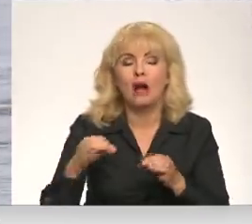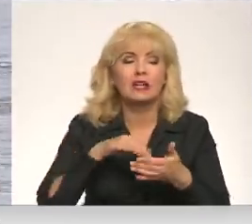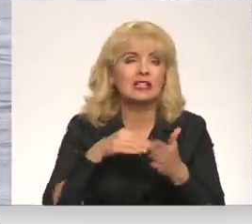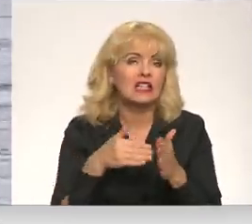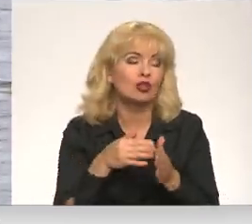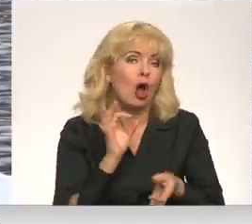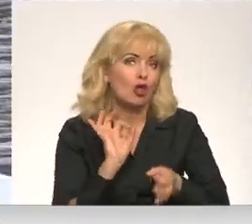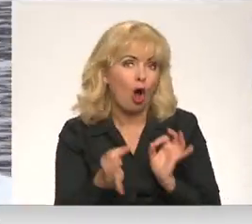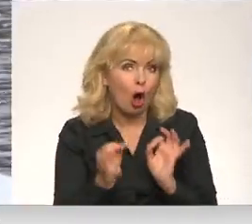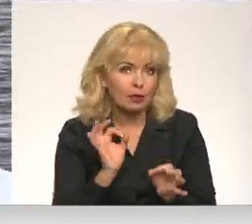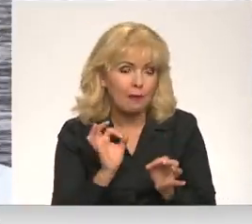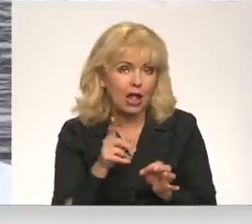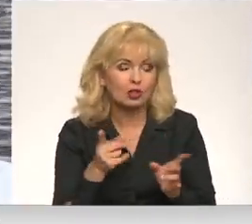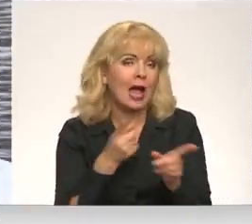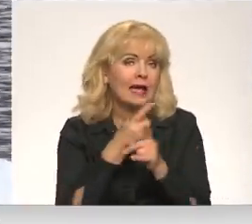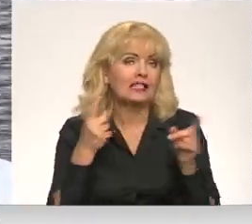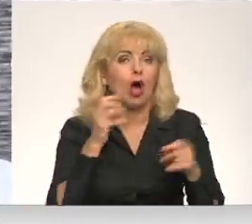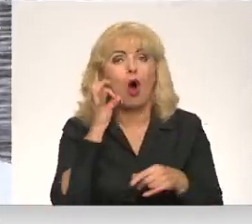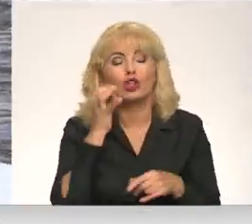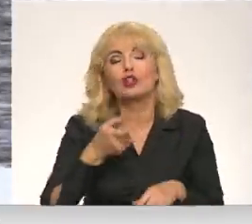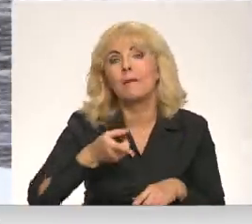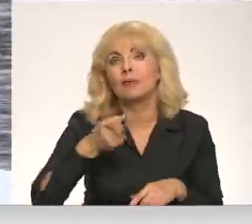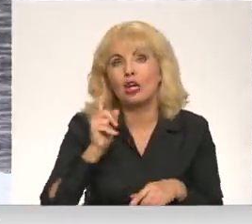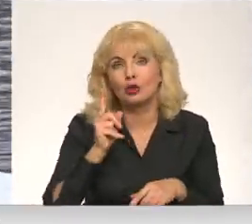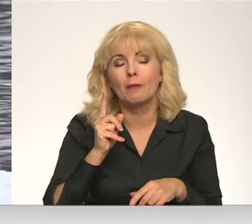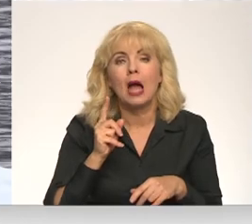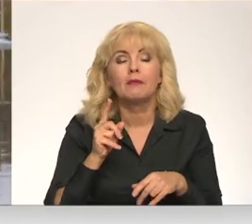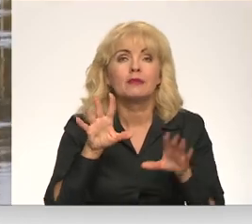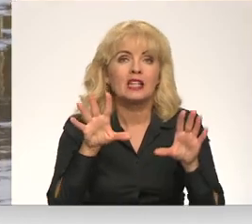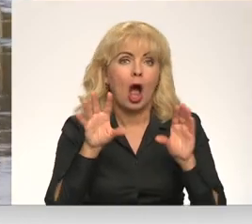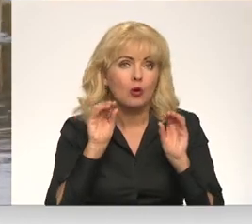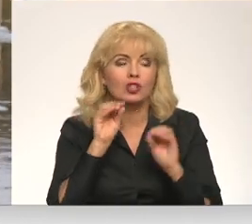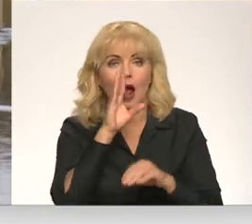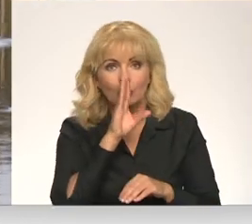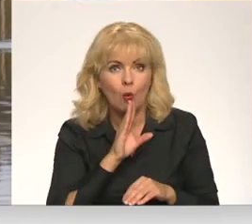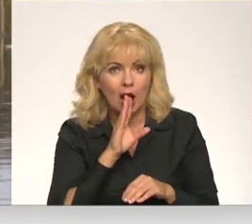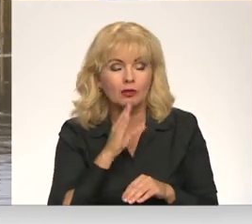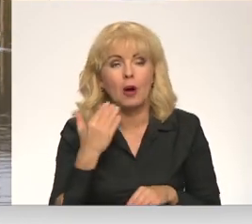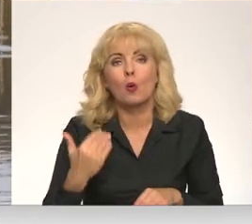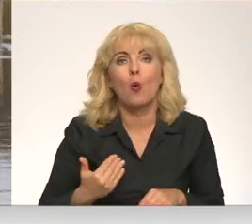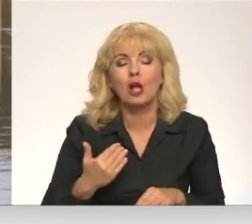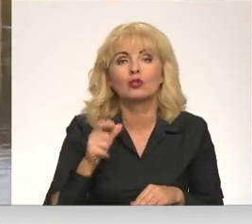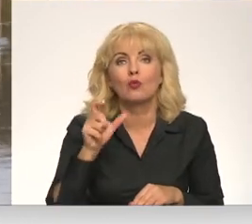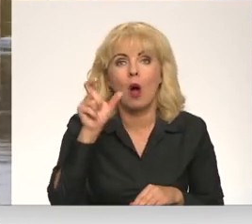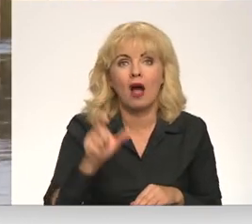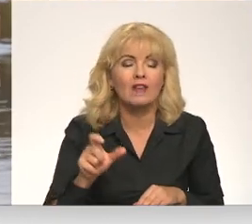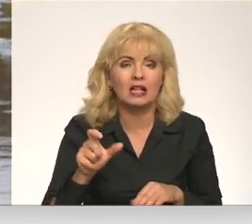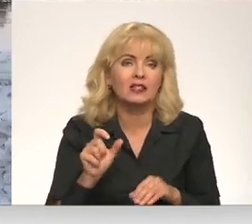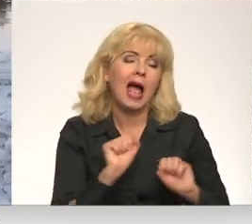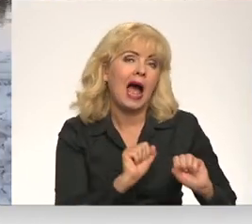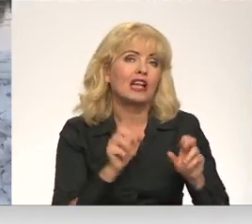situācija normalizējas, izsludinātais oranžais brīdinājums jau uztver nopietni, atzīst Kuldīgas novada civilās aizsardzības